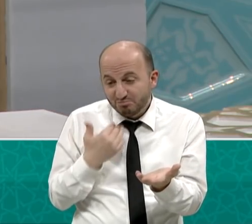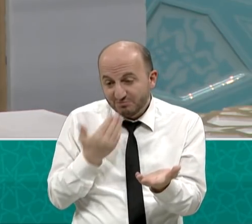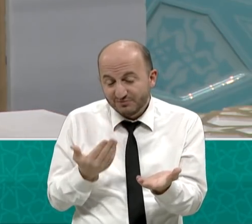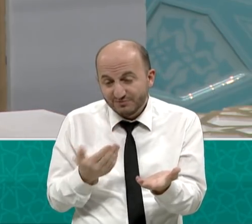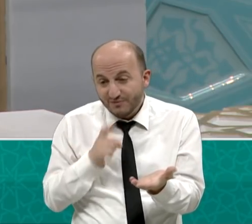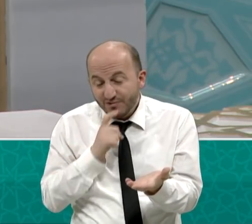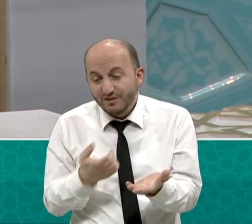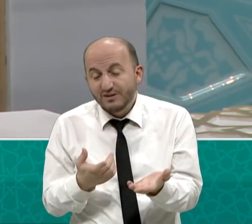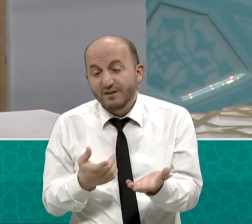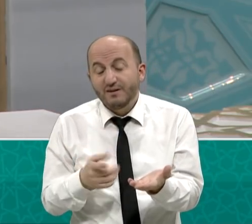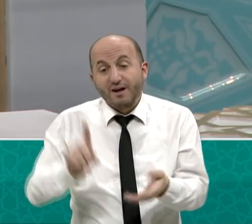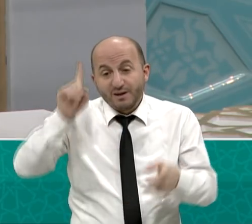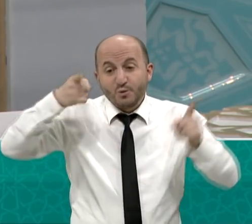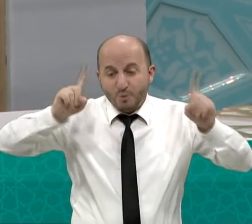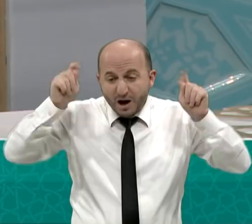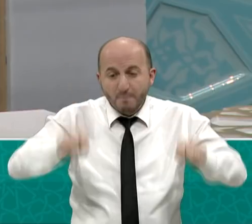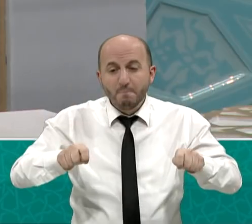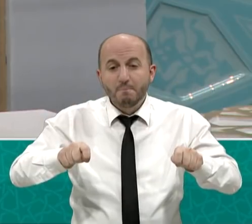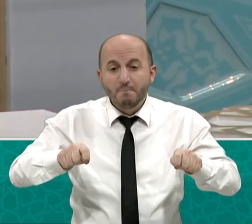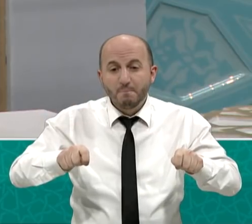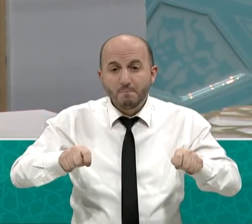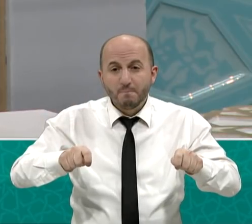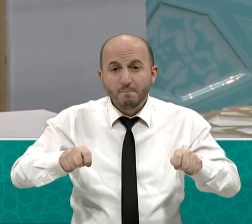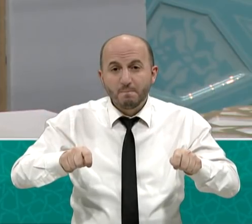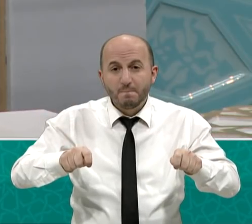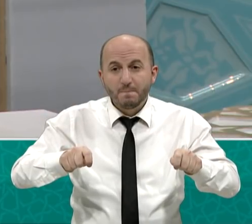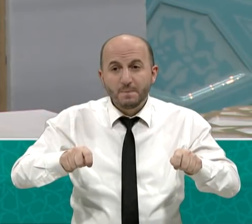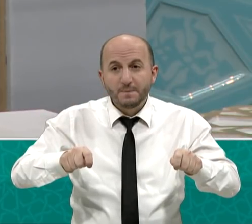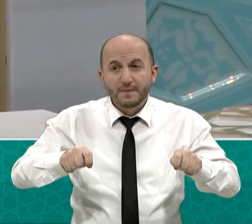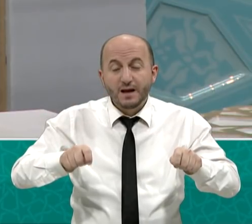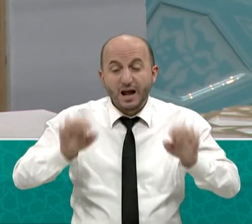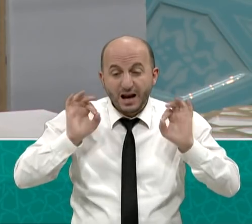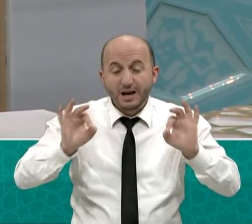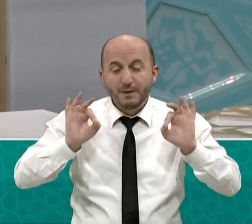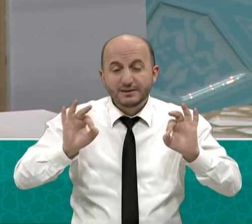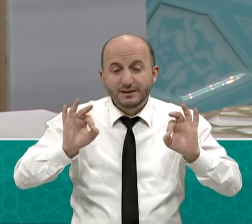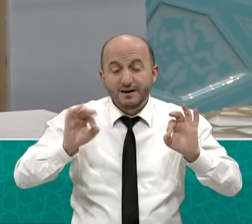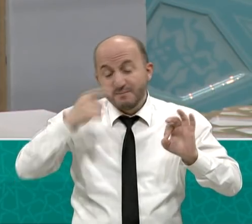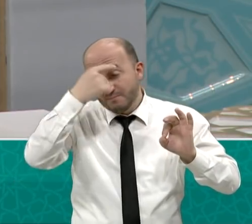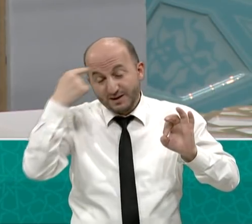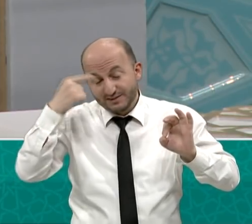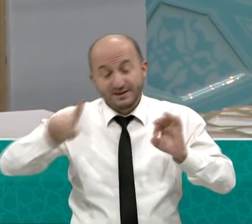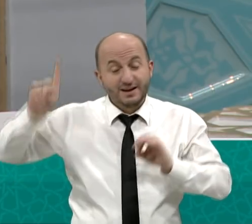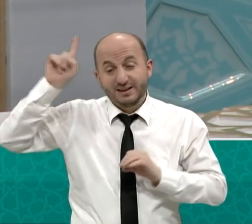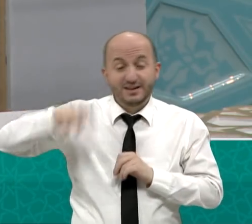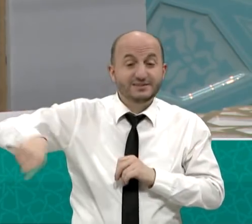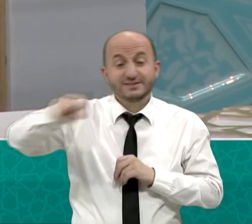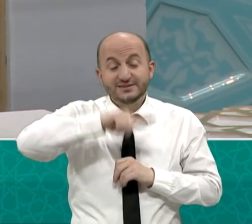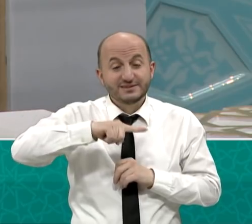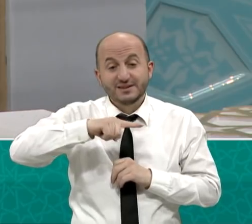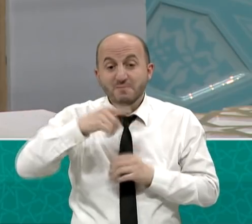Allah. Allah'a istiğfar ederseniz leallekum turhamun. Elbette ki belki de Allah size